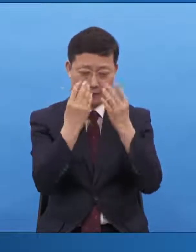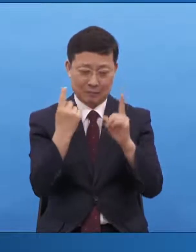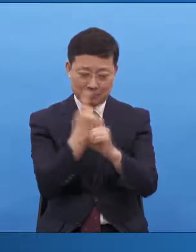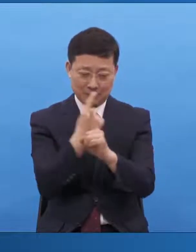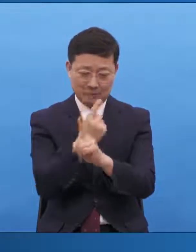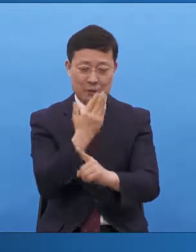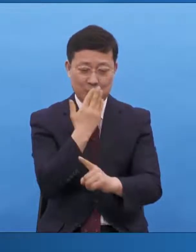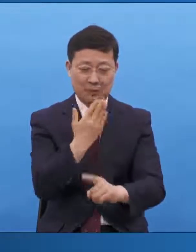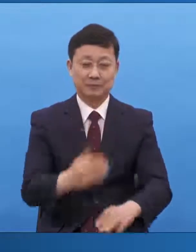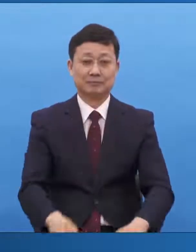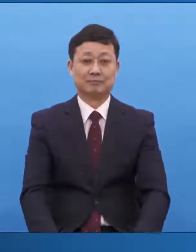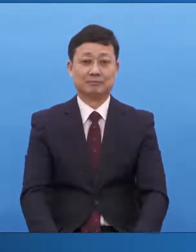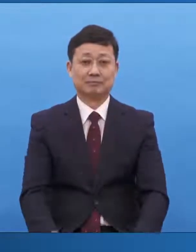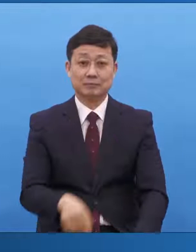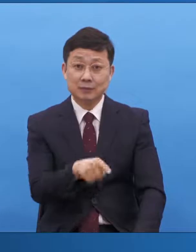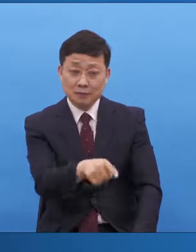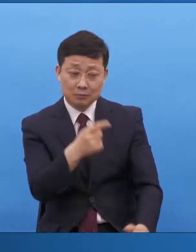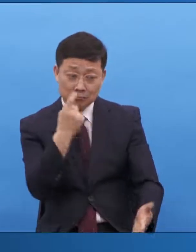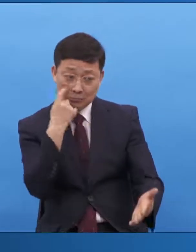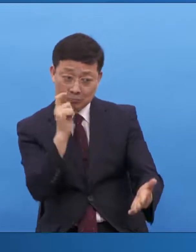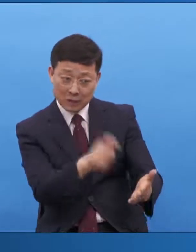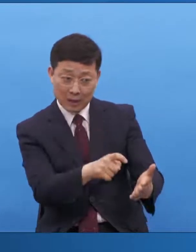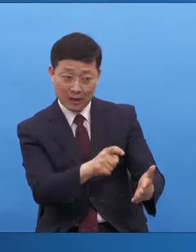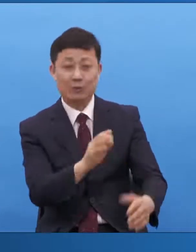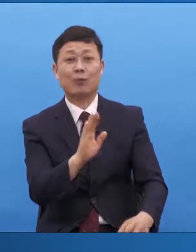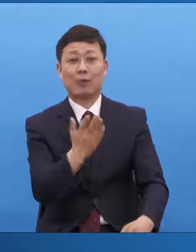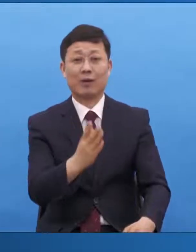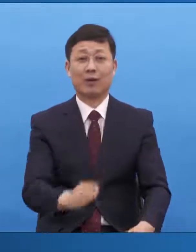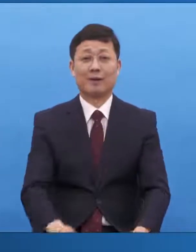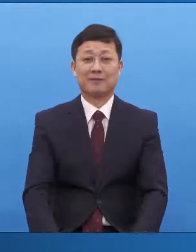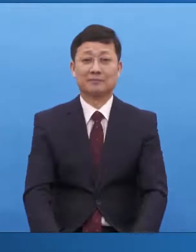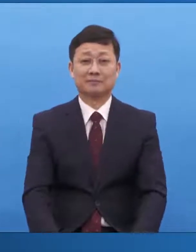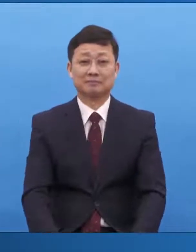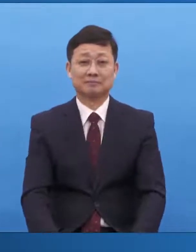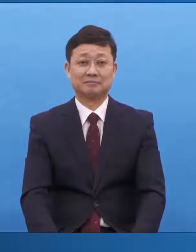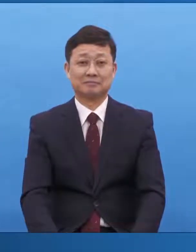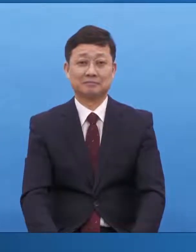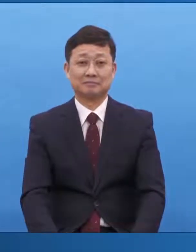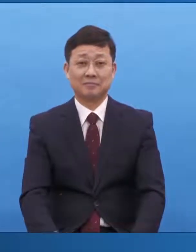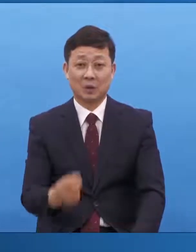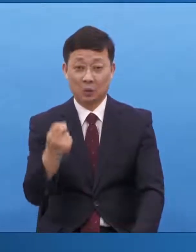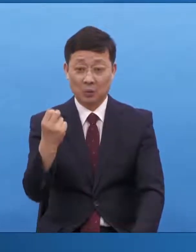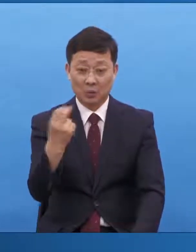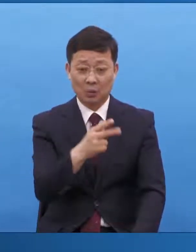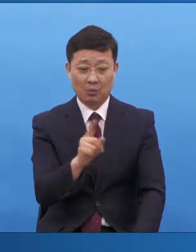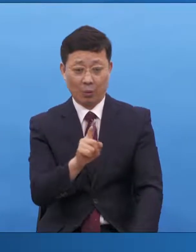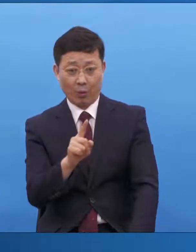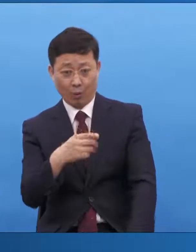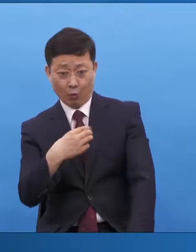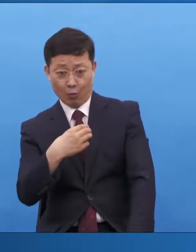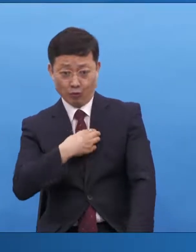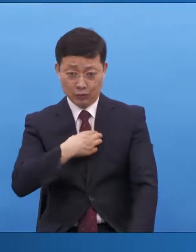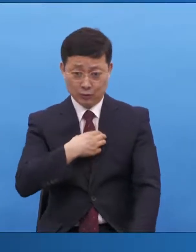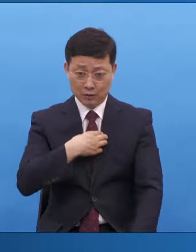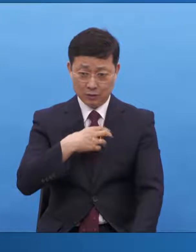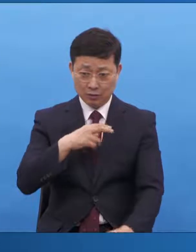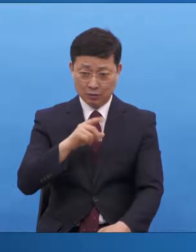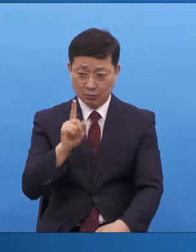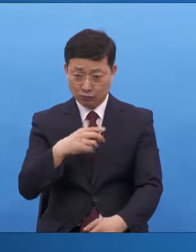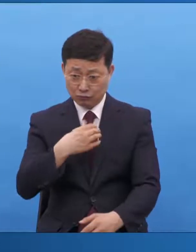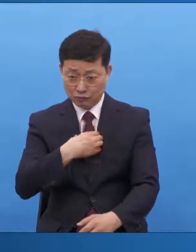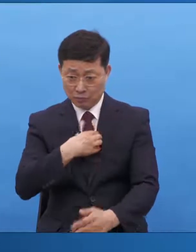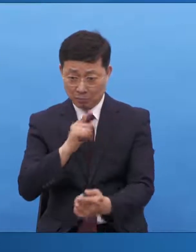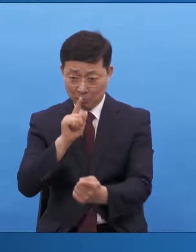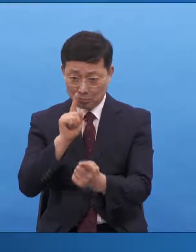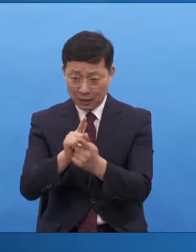renewal. 이걸 딱 찾게 돼. And so we find this. 그리고 우리는 가만히 위기 와 있잖아요. And always there'll be crises. 그렇죠.